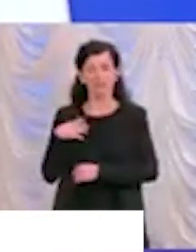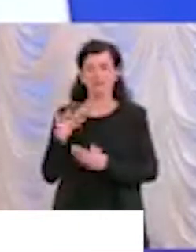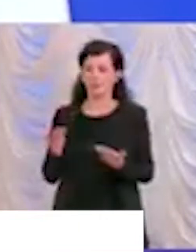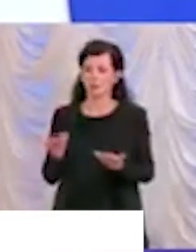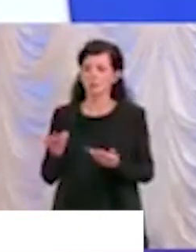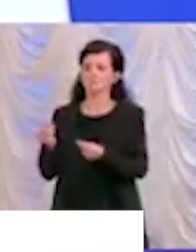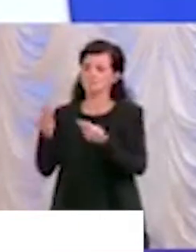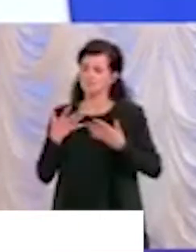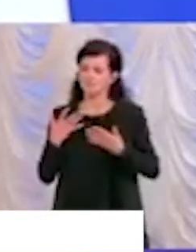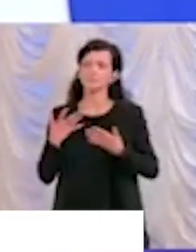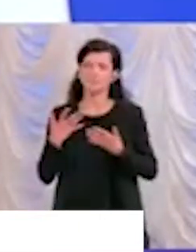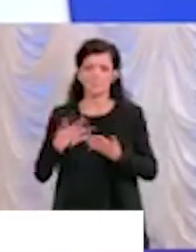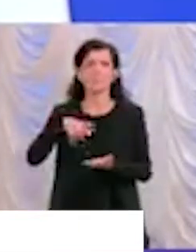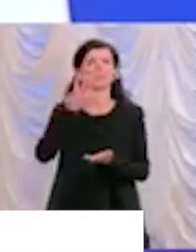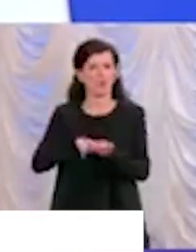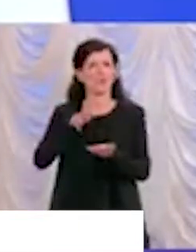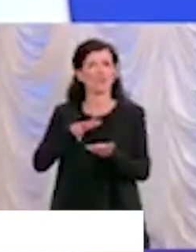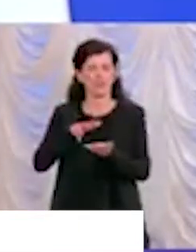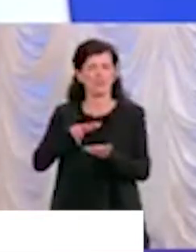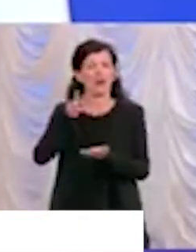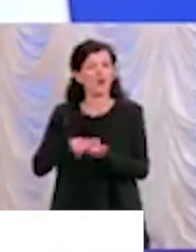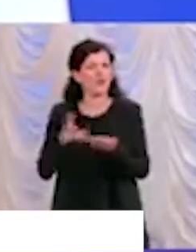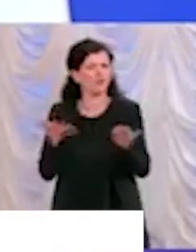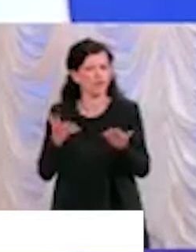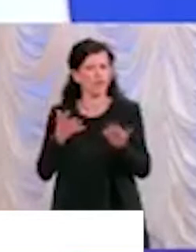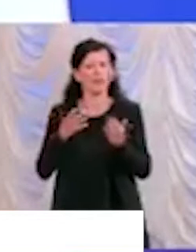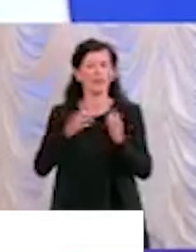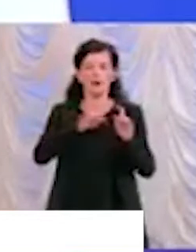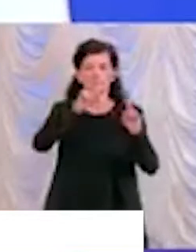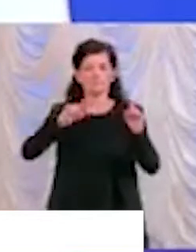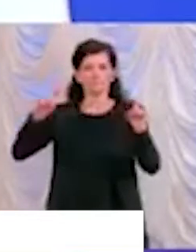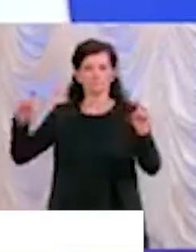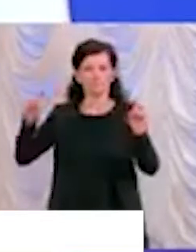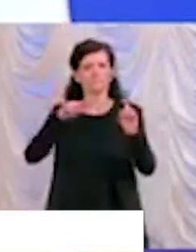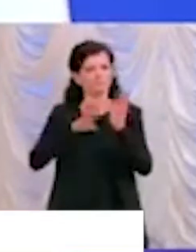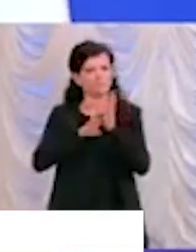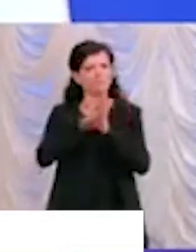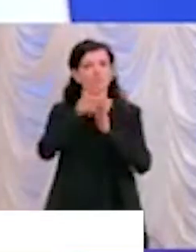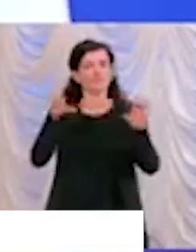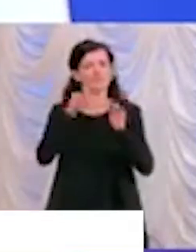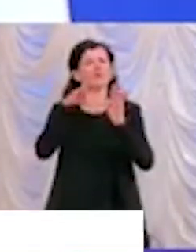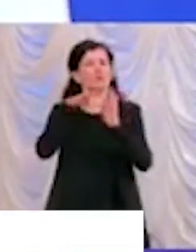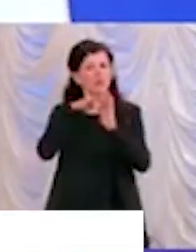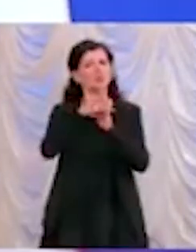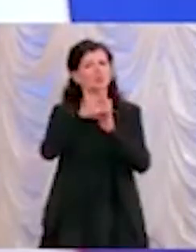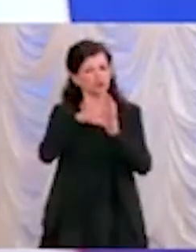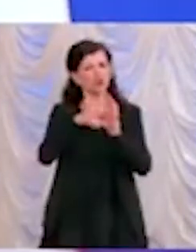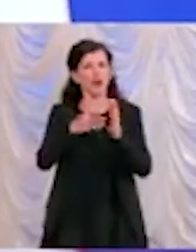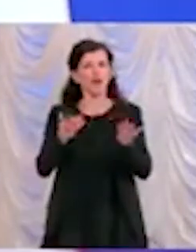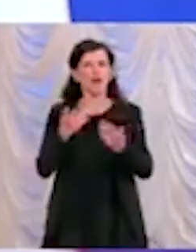L'entrata in vigore quindi scatterà alla mezzanotte tra giovedì e venerdì, questo per dare modo ad esercenti e cittadini di